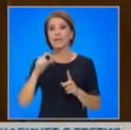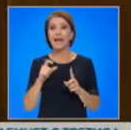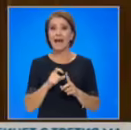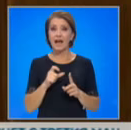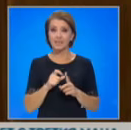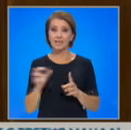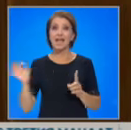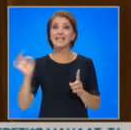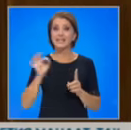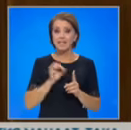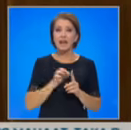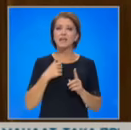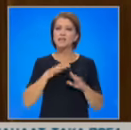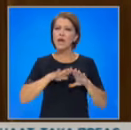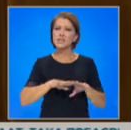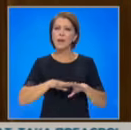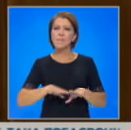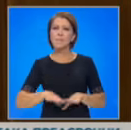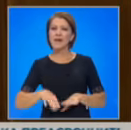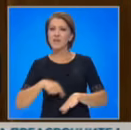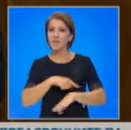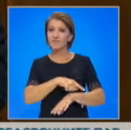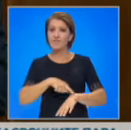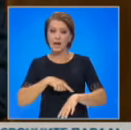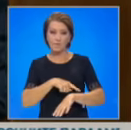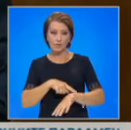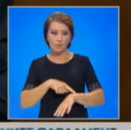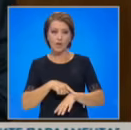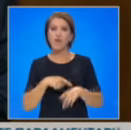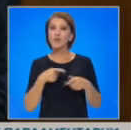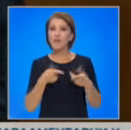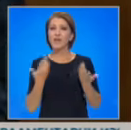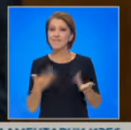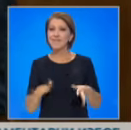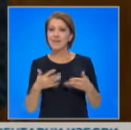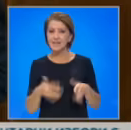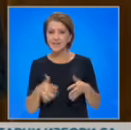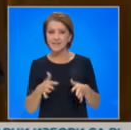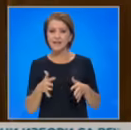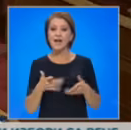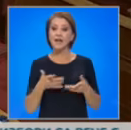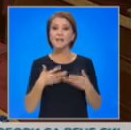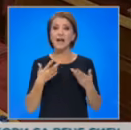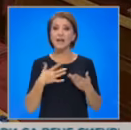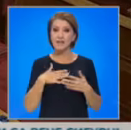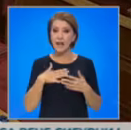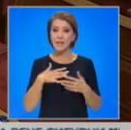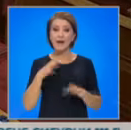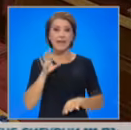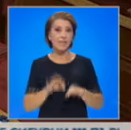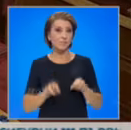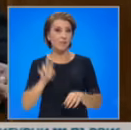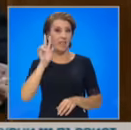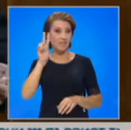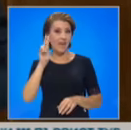да се бави времето. Защото той не иска, и той го каза публично, не иска да има избори 2-1. И ние ще му насрочим